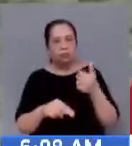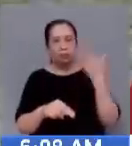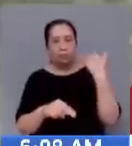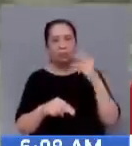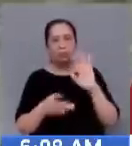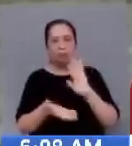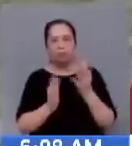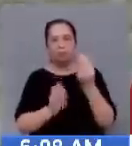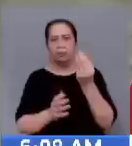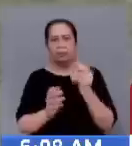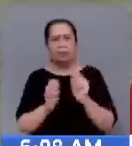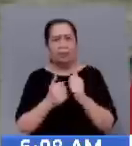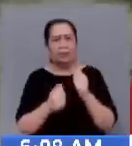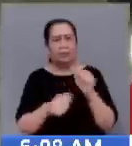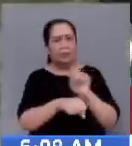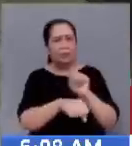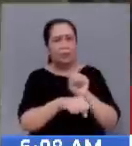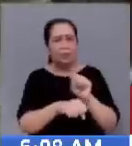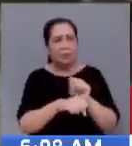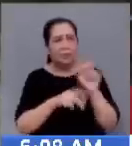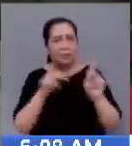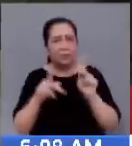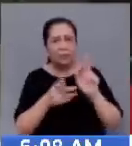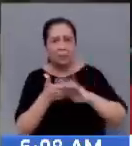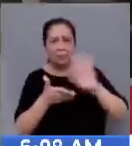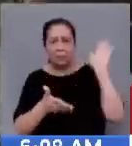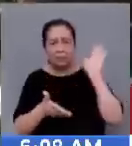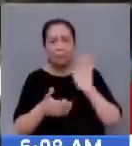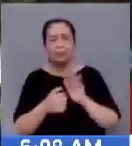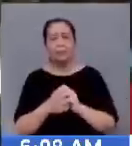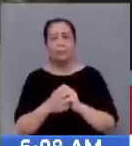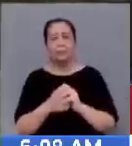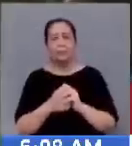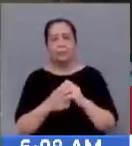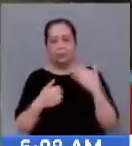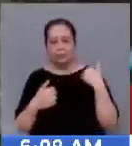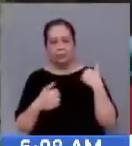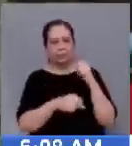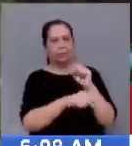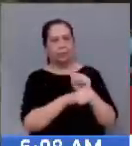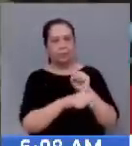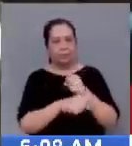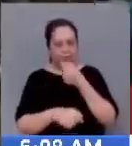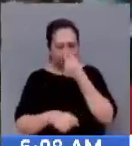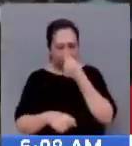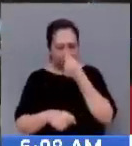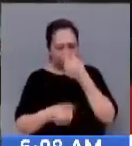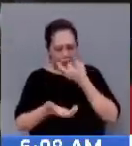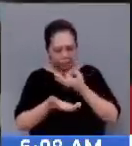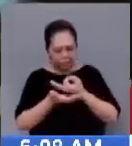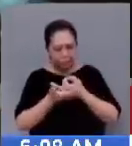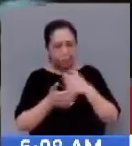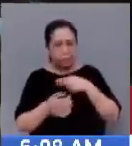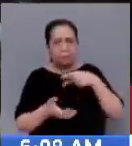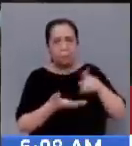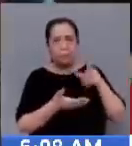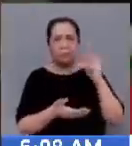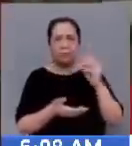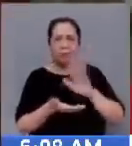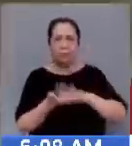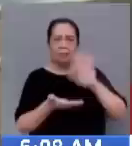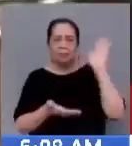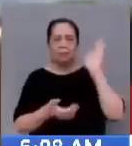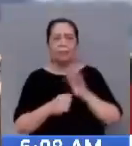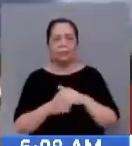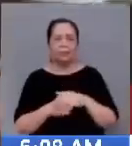makakapasok yung mga tao rito? Una, hindi ka pa kumikita. Sa kawalan nagbayad ka na. Sa kawalan po ng sa hirap ng